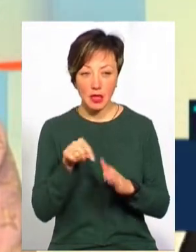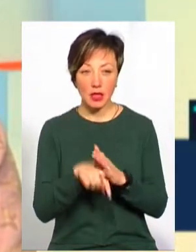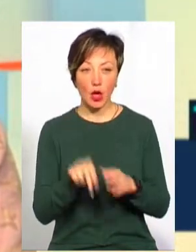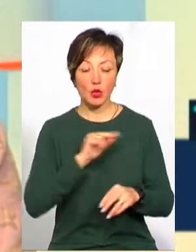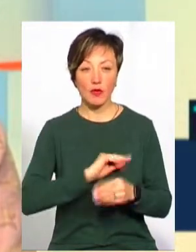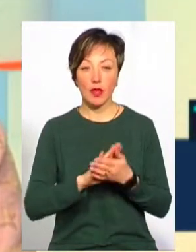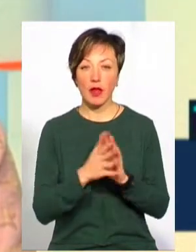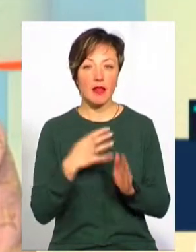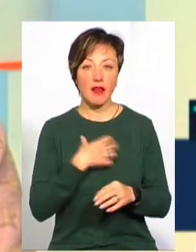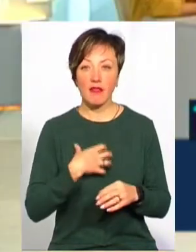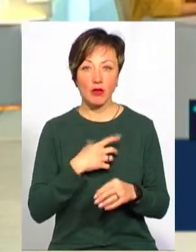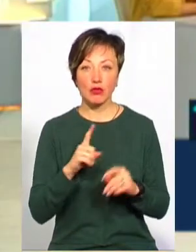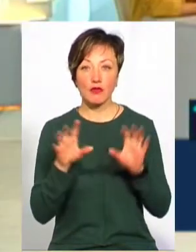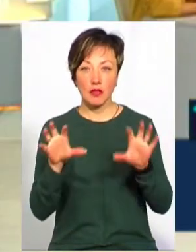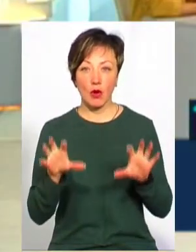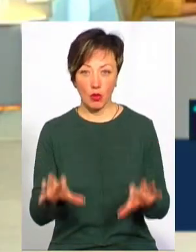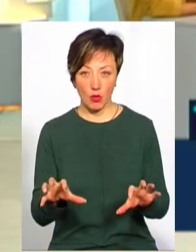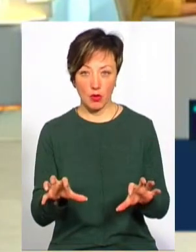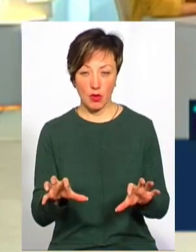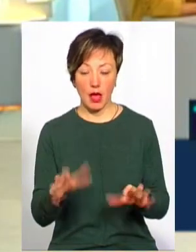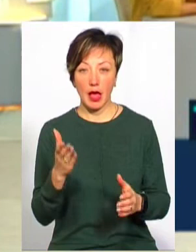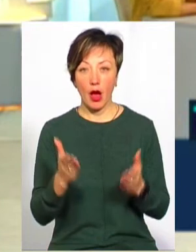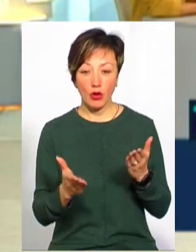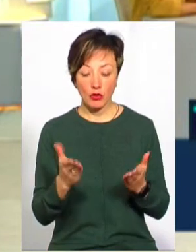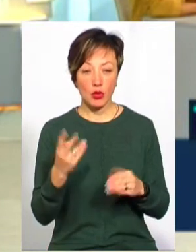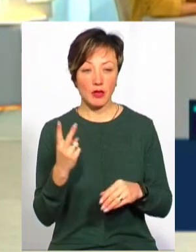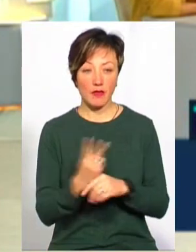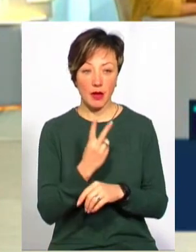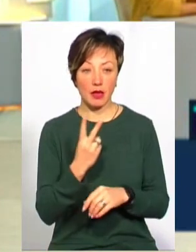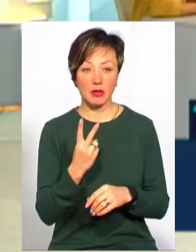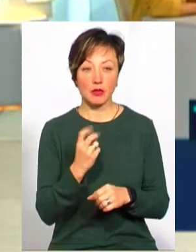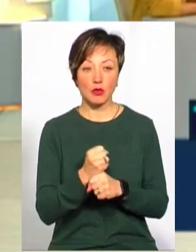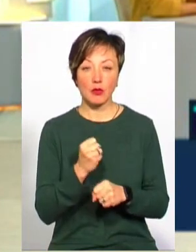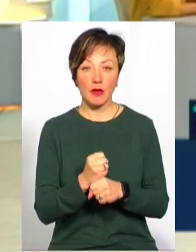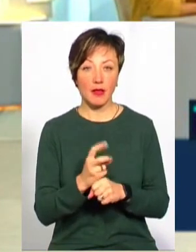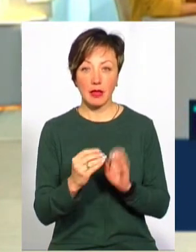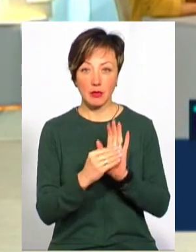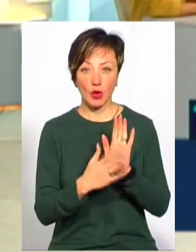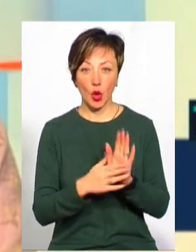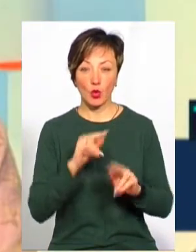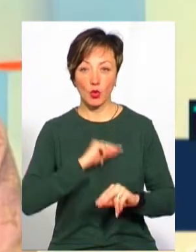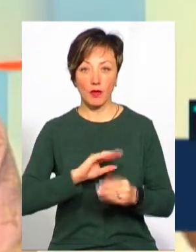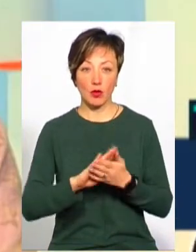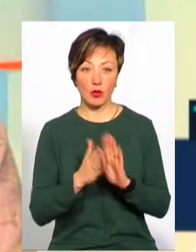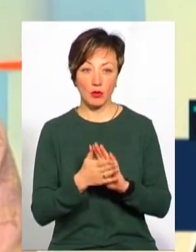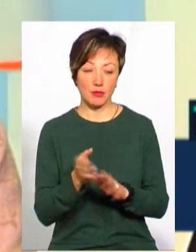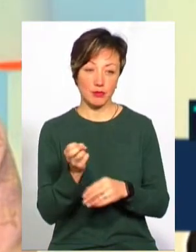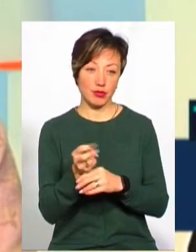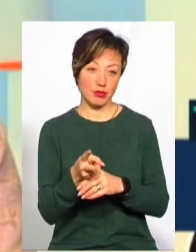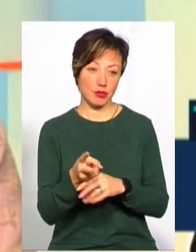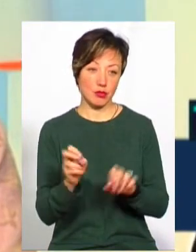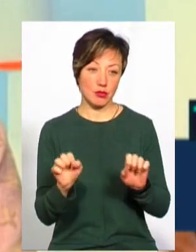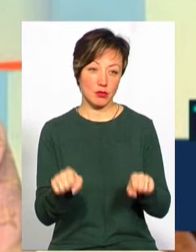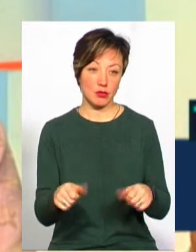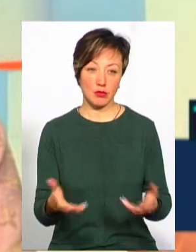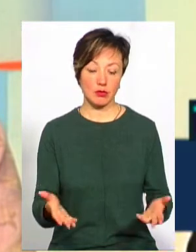Тобто, не важливо, що в законі. Якщо ти двічі заробив не так, як записано в твоєму договорі, ми з тобою можемо